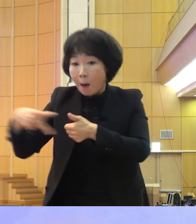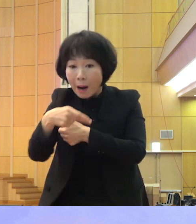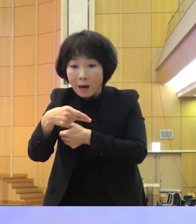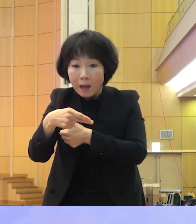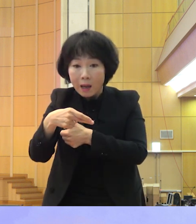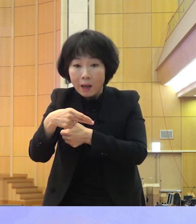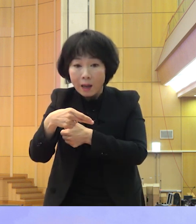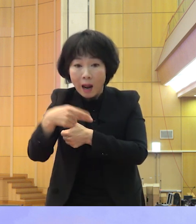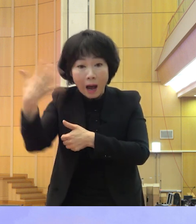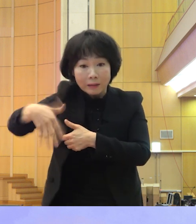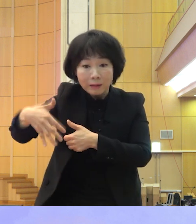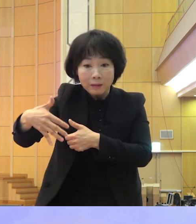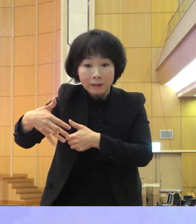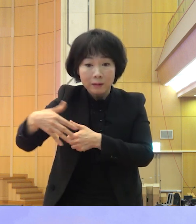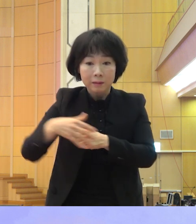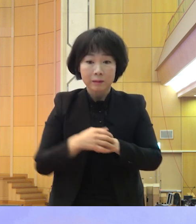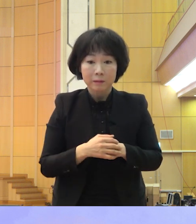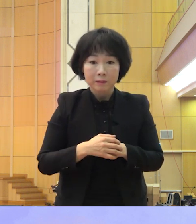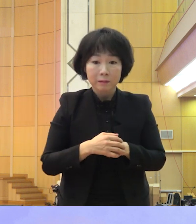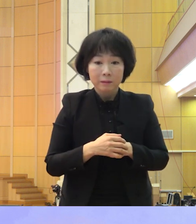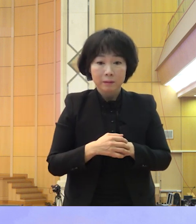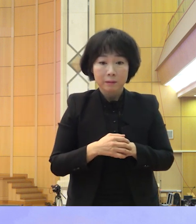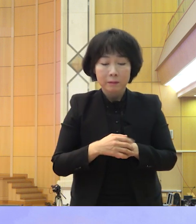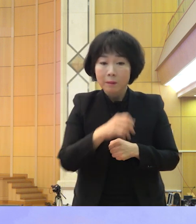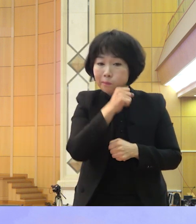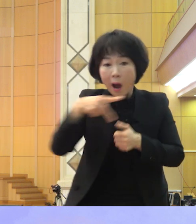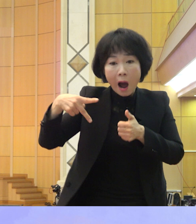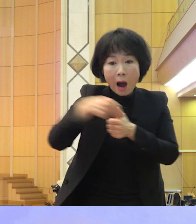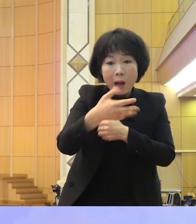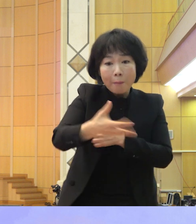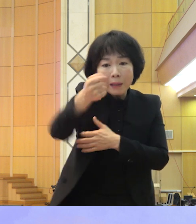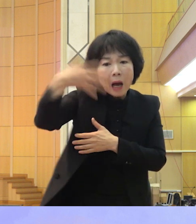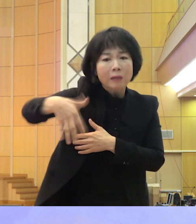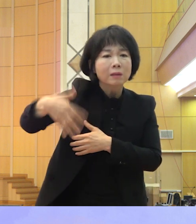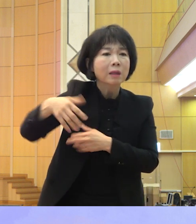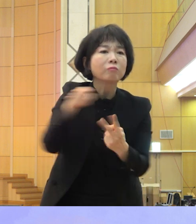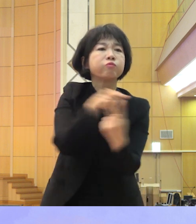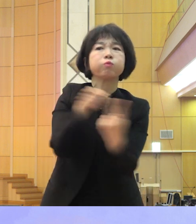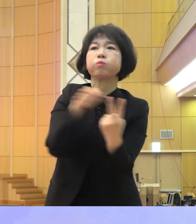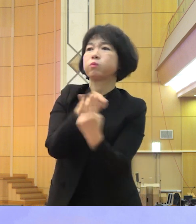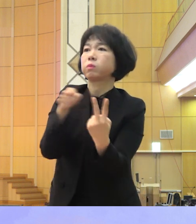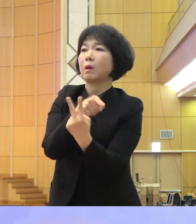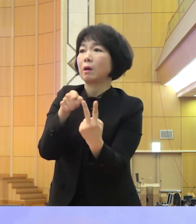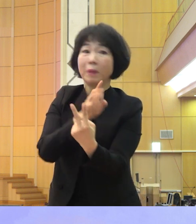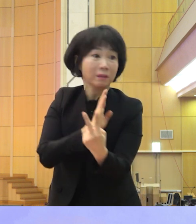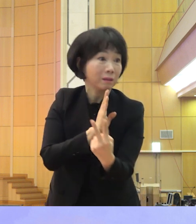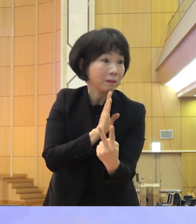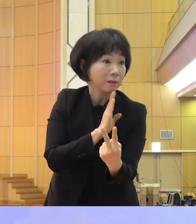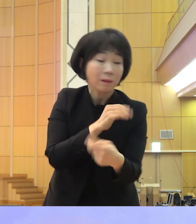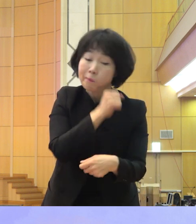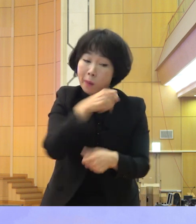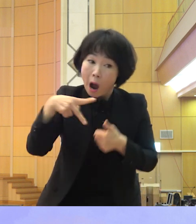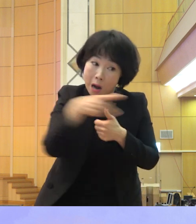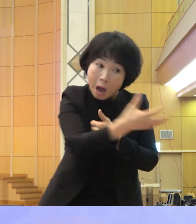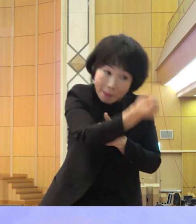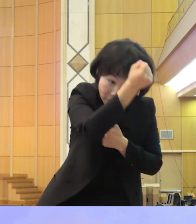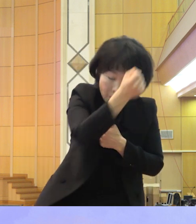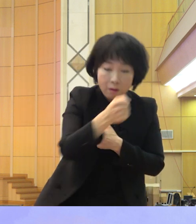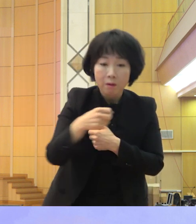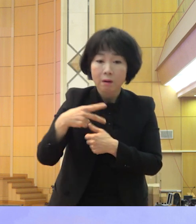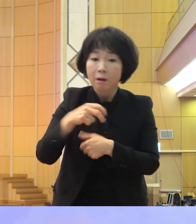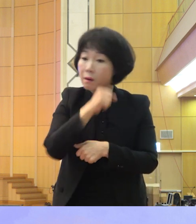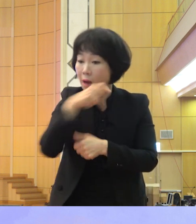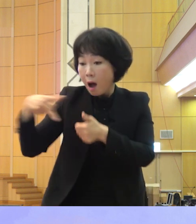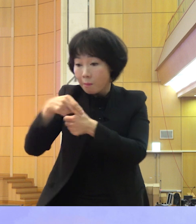받았다 하더라도, 또는 할례 받지 못한 자, 할례 받은 자나 할례 받지 못한